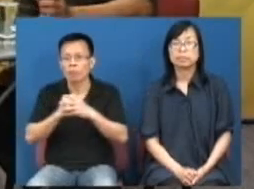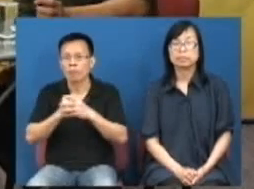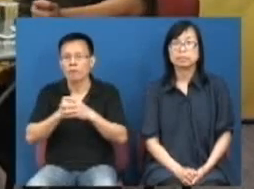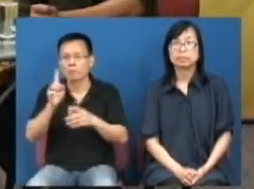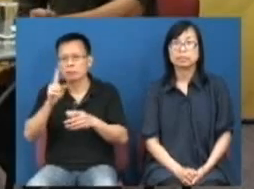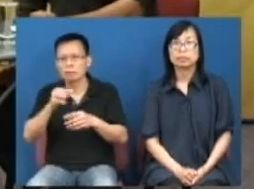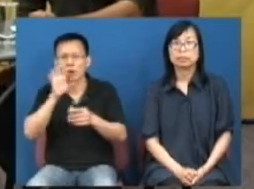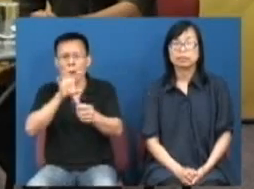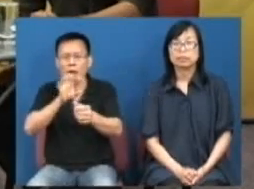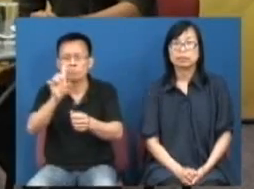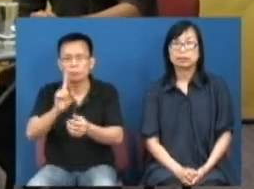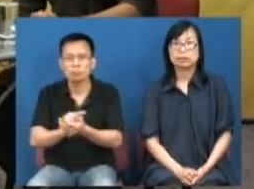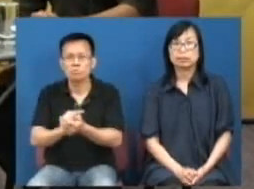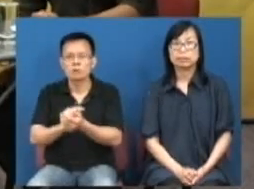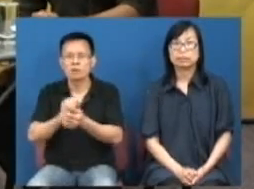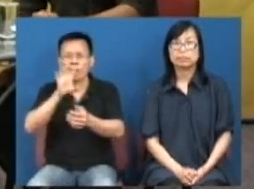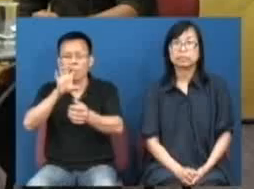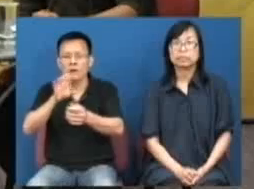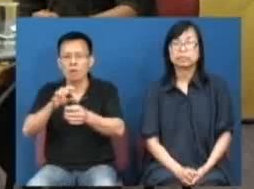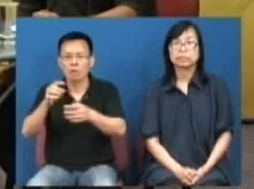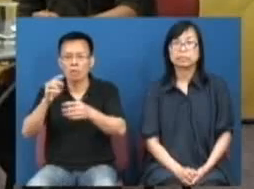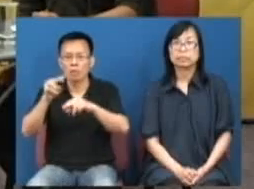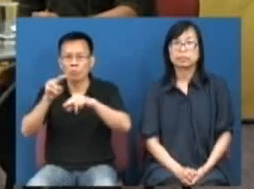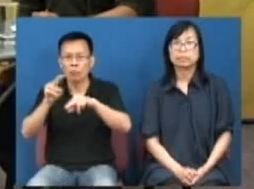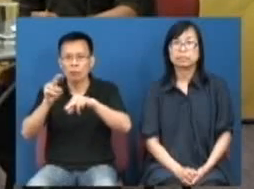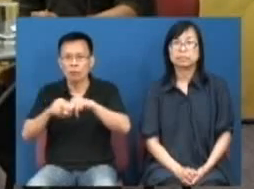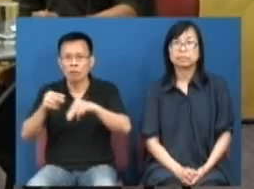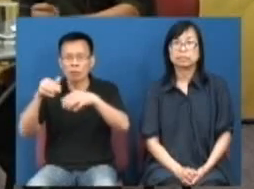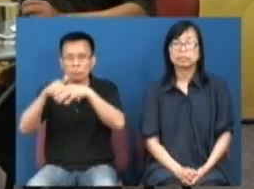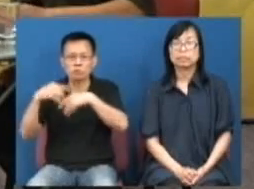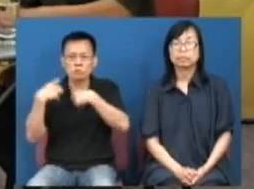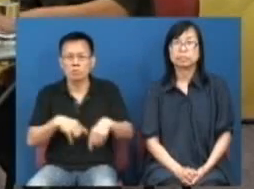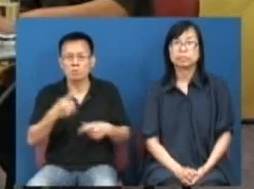咁你係責怪邊個咧？係責怪嗰個候選人，定責怪我哋播出嗰個平台咧？